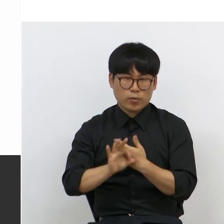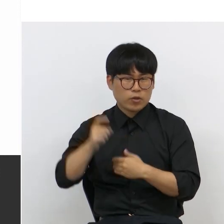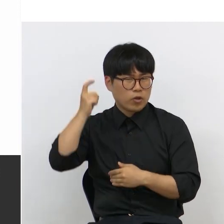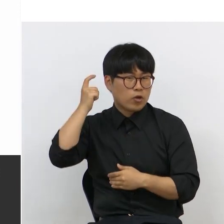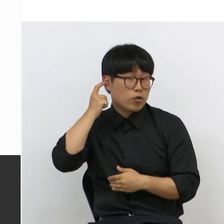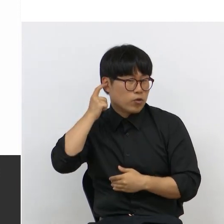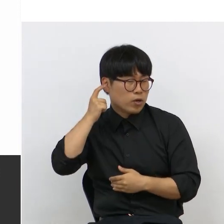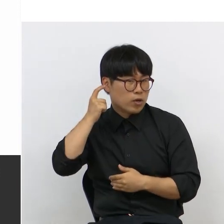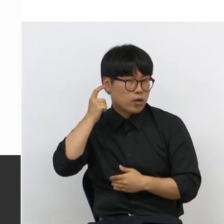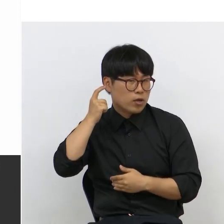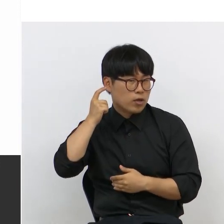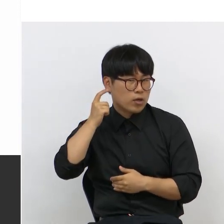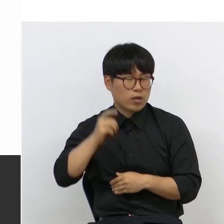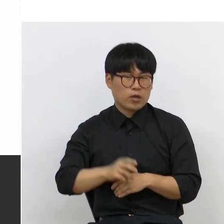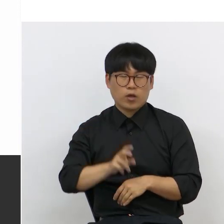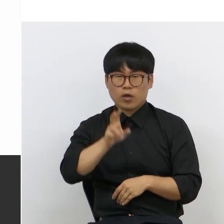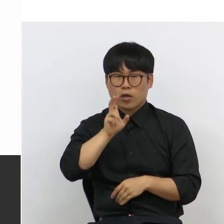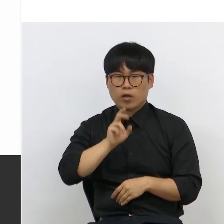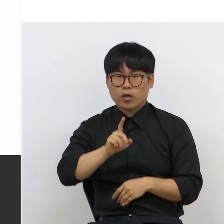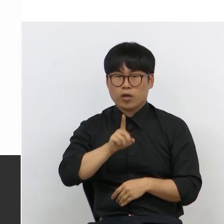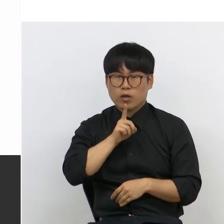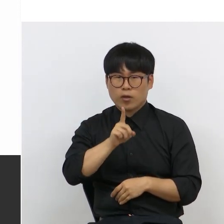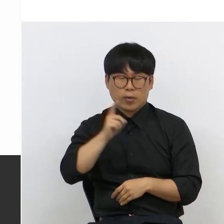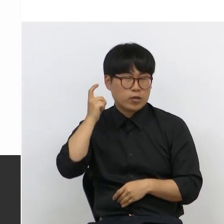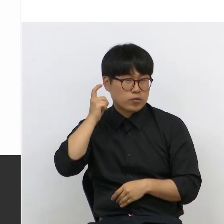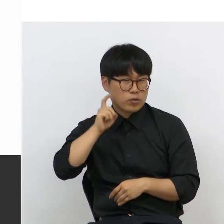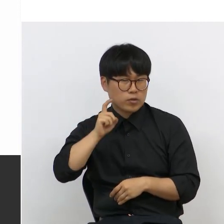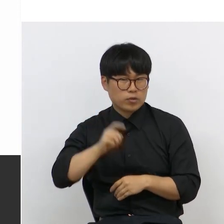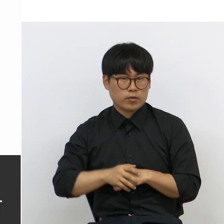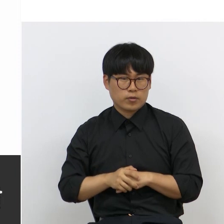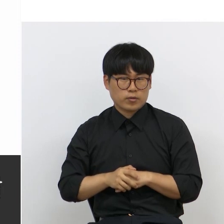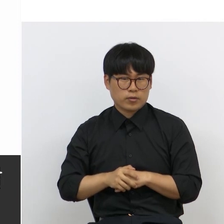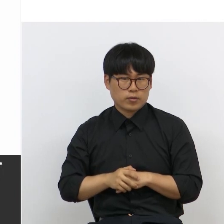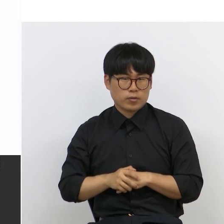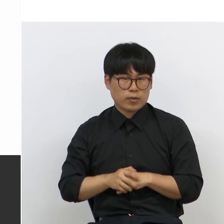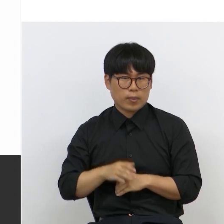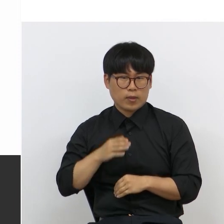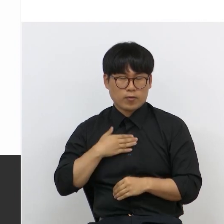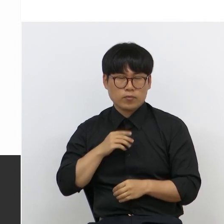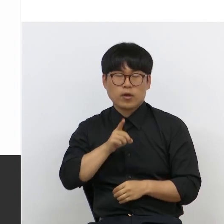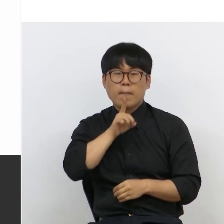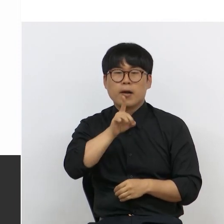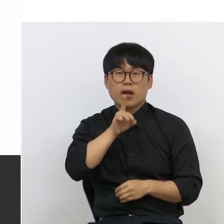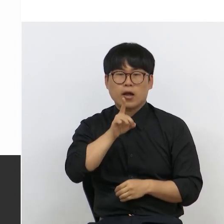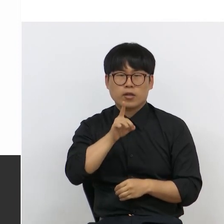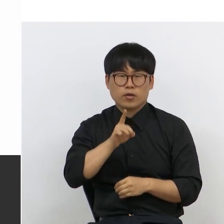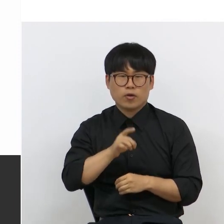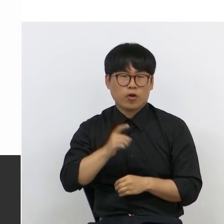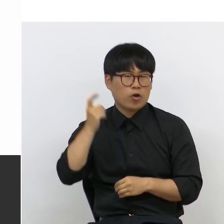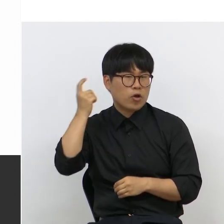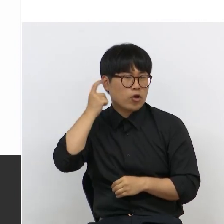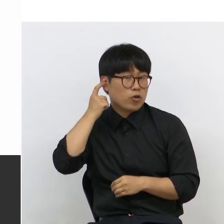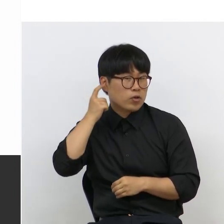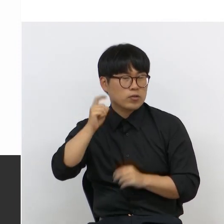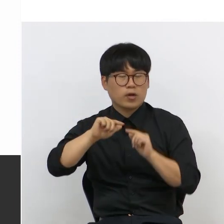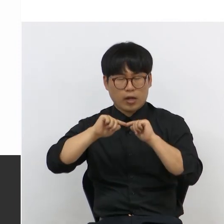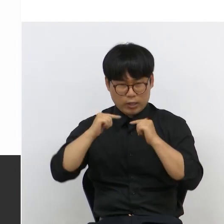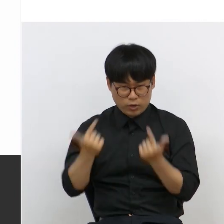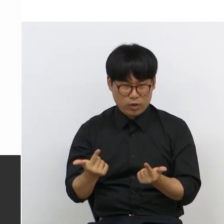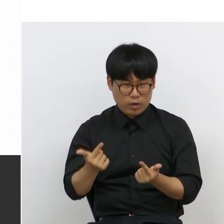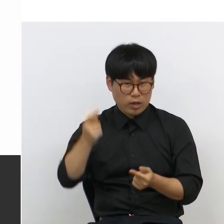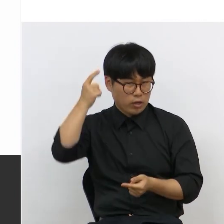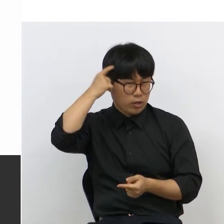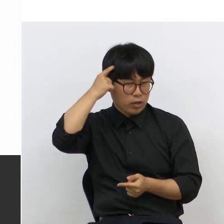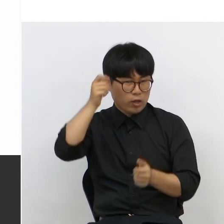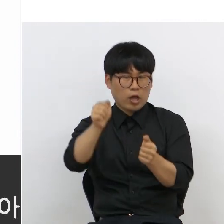소리를 듣는다고 알고 있죠. 뭐 소리는 그럴 수 있습니다. 그렇지만 우리가 말하는 말소리는 사실 귀가 듣는 게 아니고